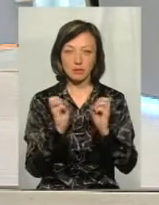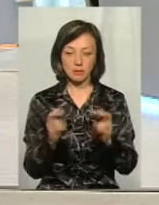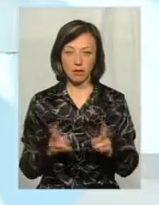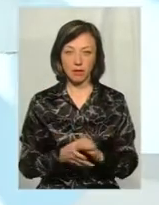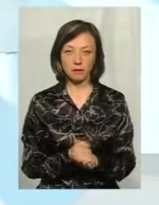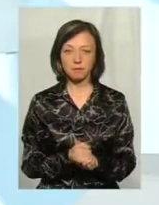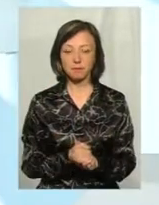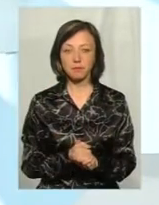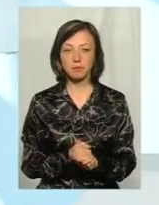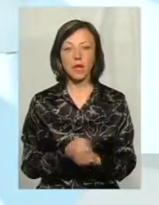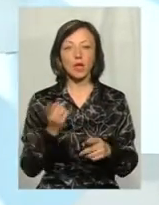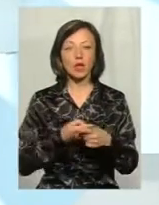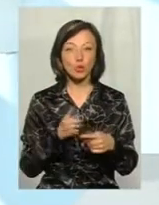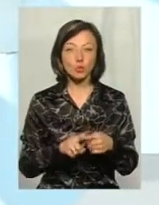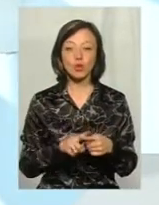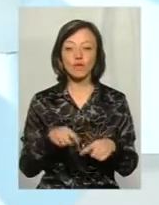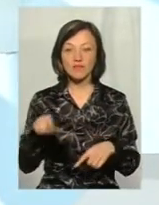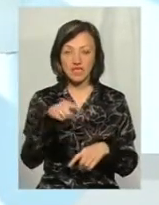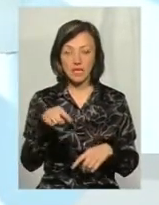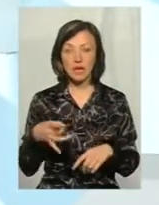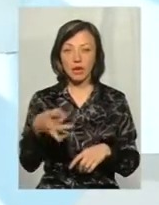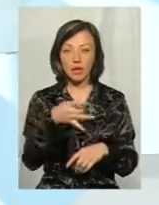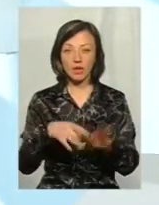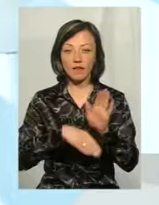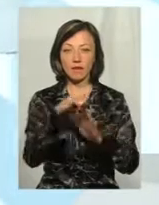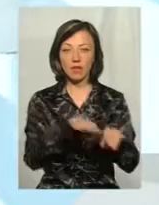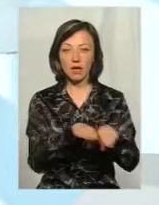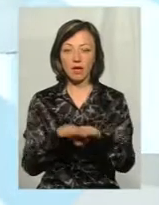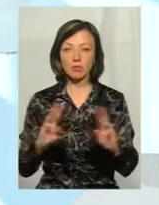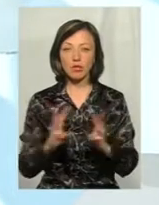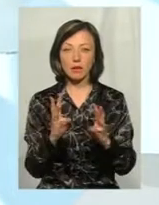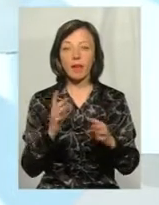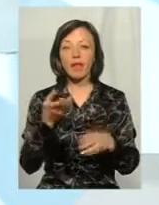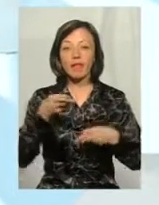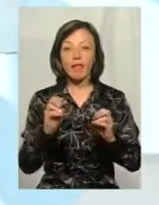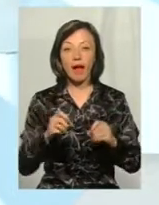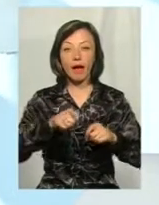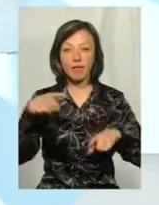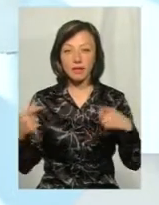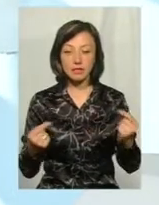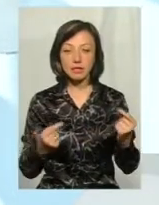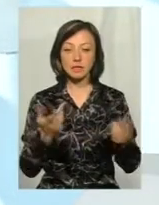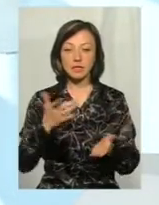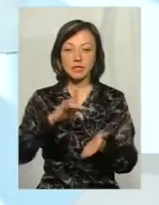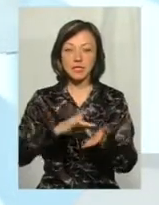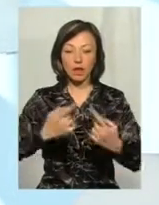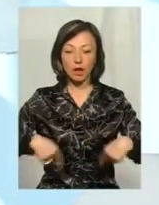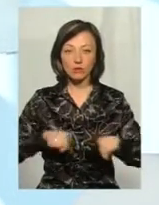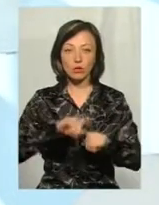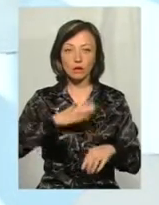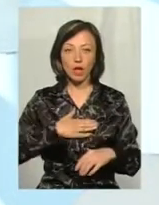небезпека. От, значить, тому в цих регіонах найвищий клас пожежної небезпеки. Там, де лисяні ліси, скажімо, центральну зону нашої